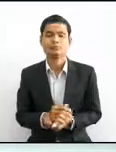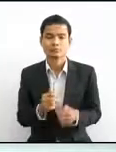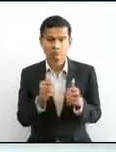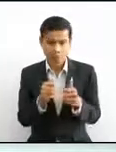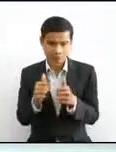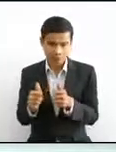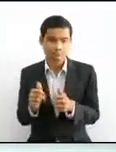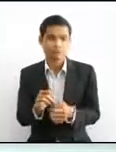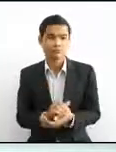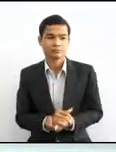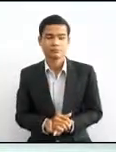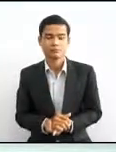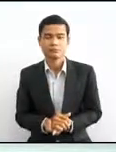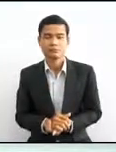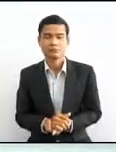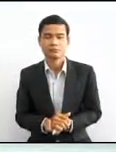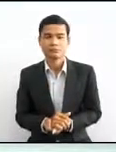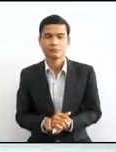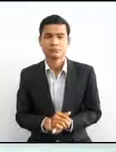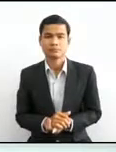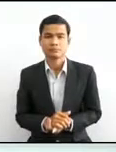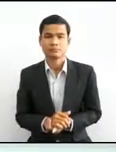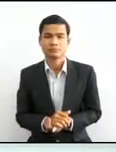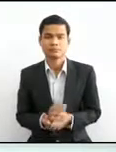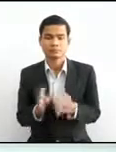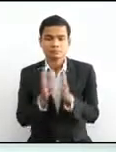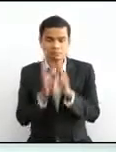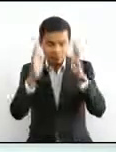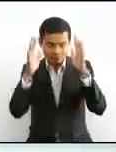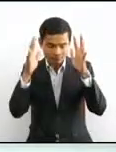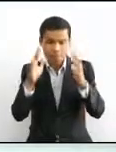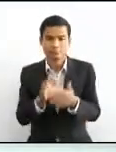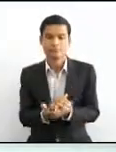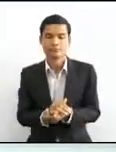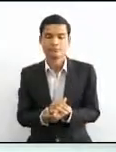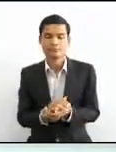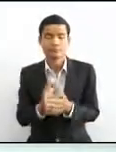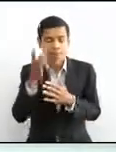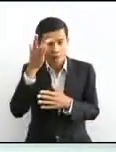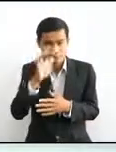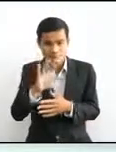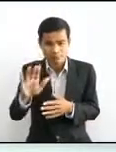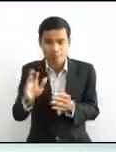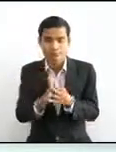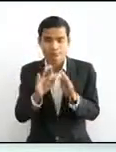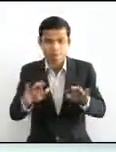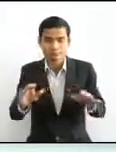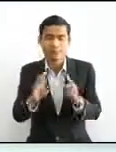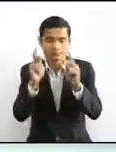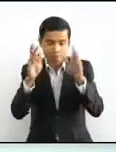cha là ona con ta thế ai mà đang tiện cha phụ cai mình tên con được bao nhiêu kêu